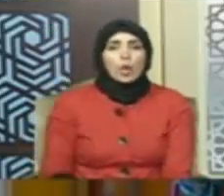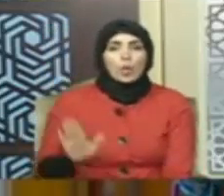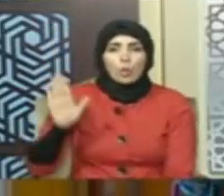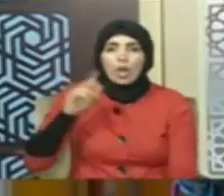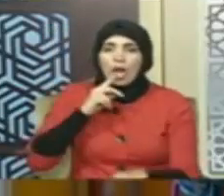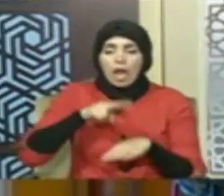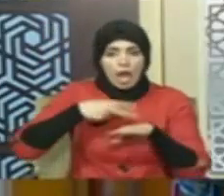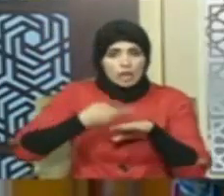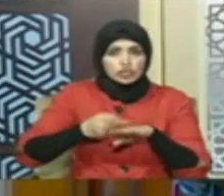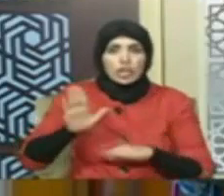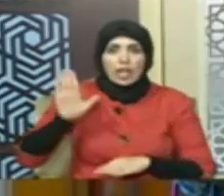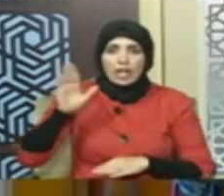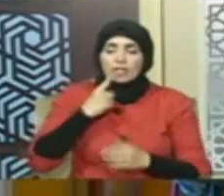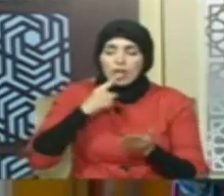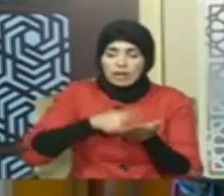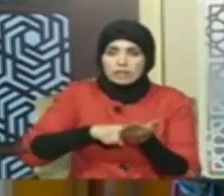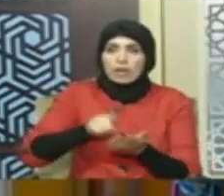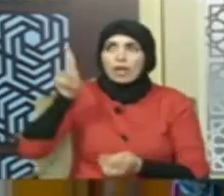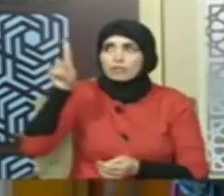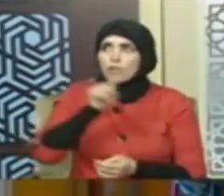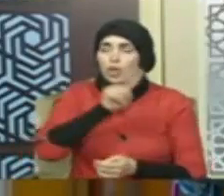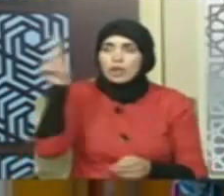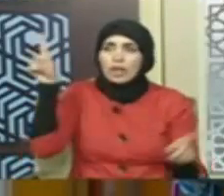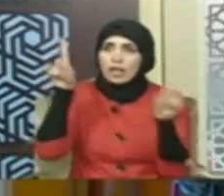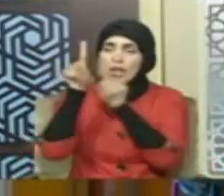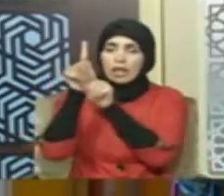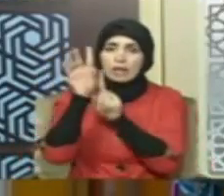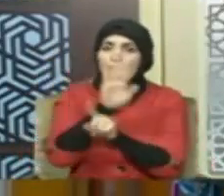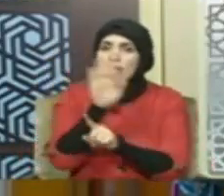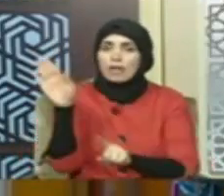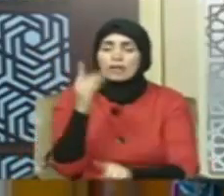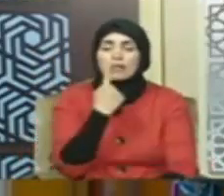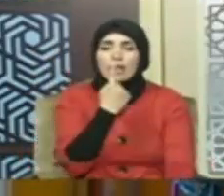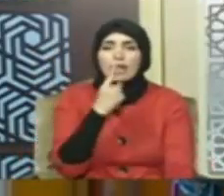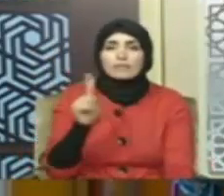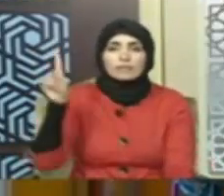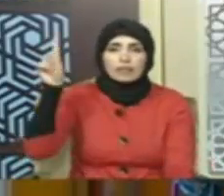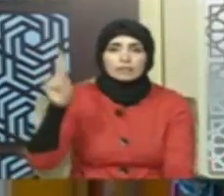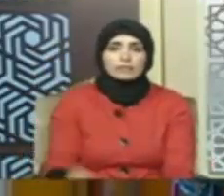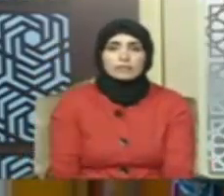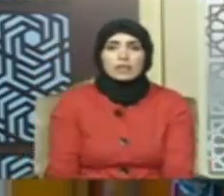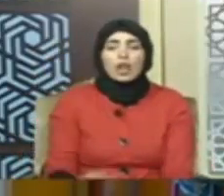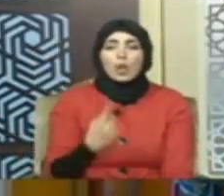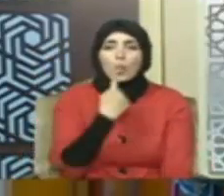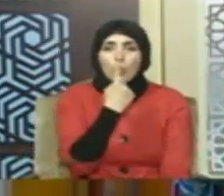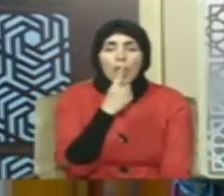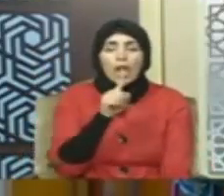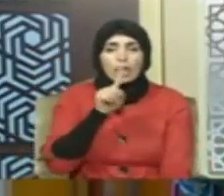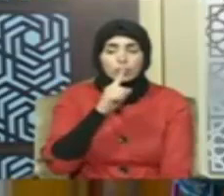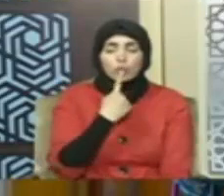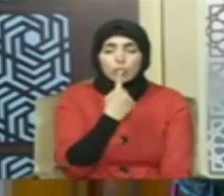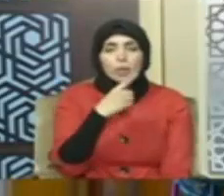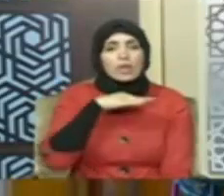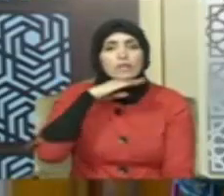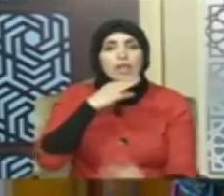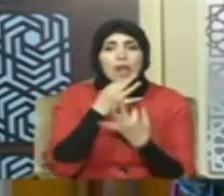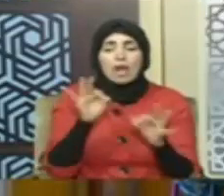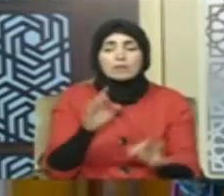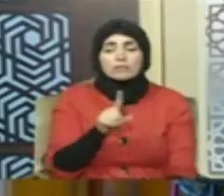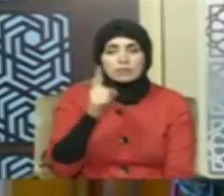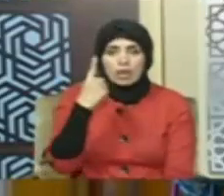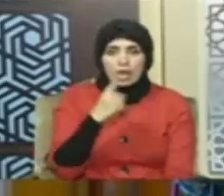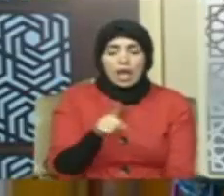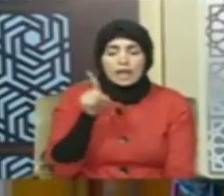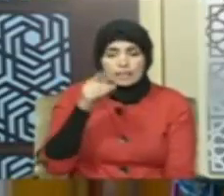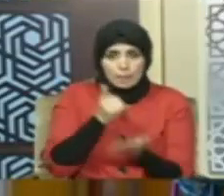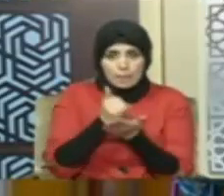وأشهد أنك أنت الله لا إله إلا أنت الواحد الأحد،